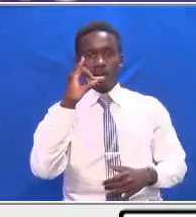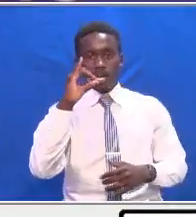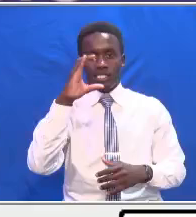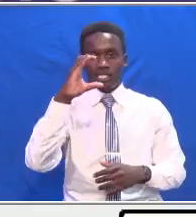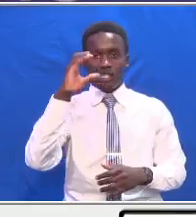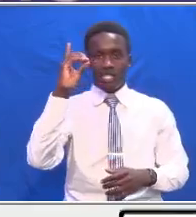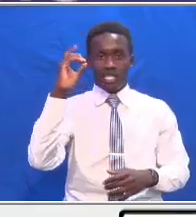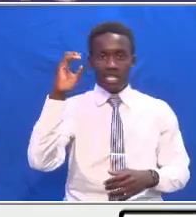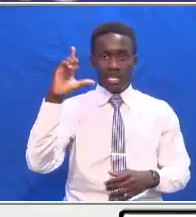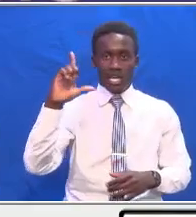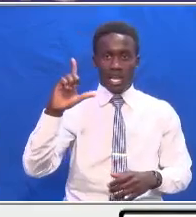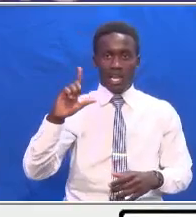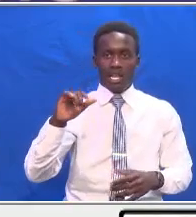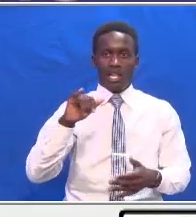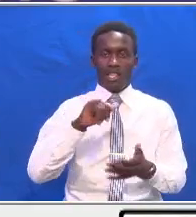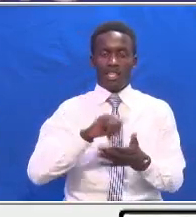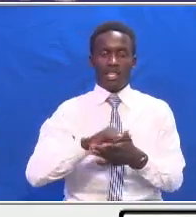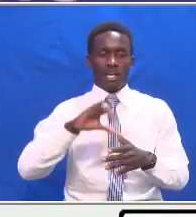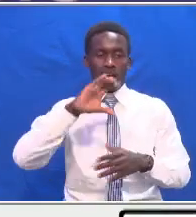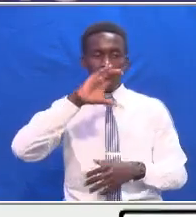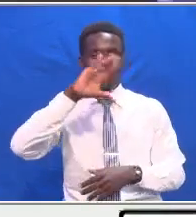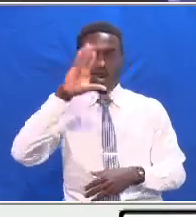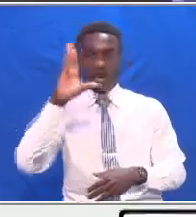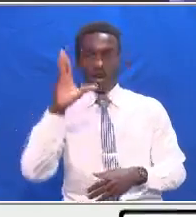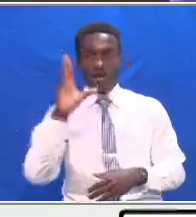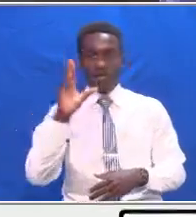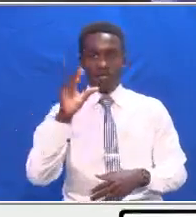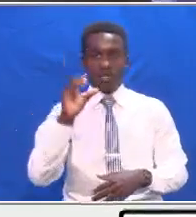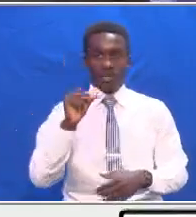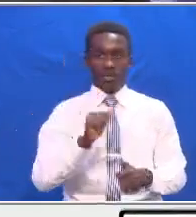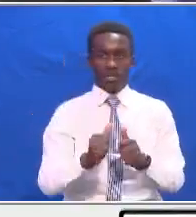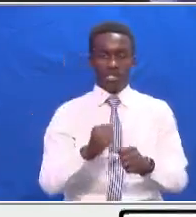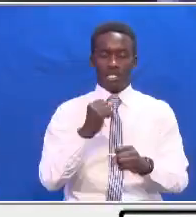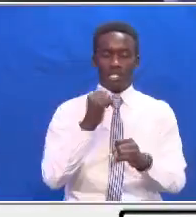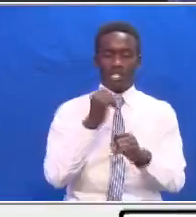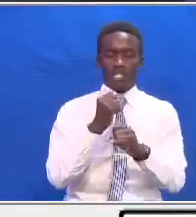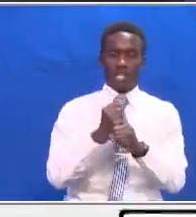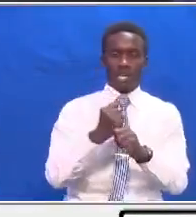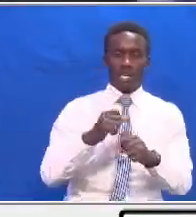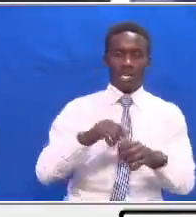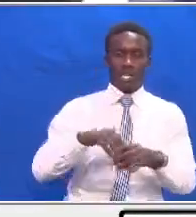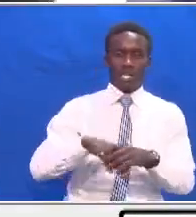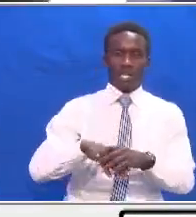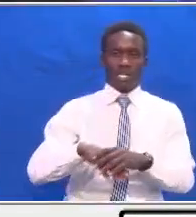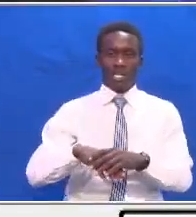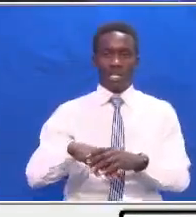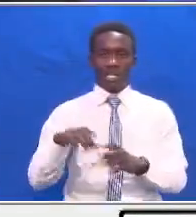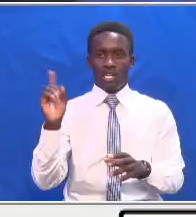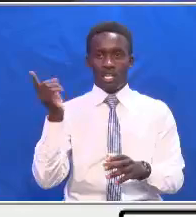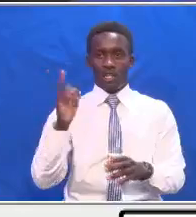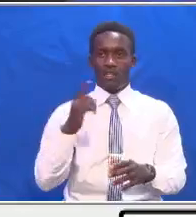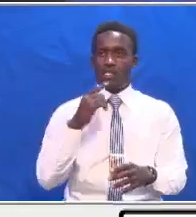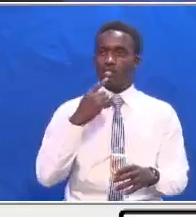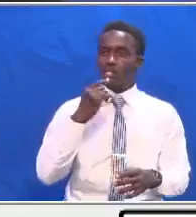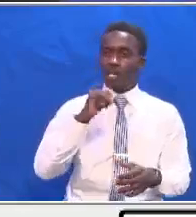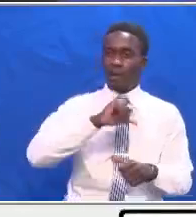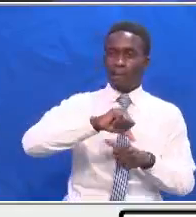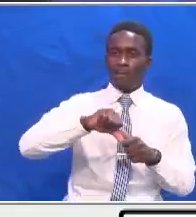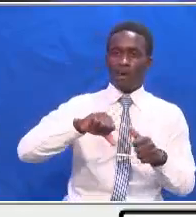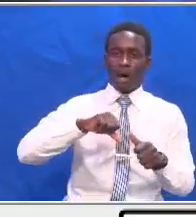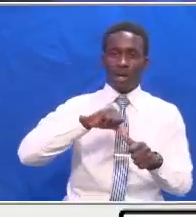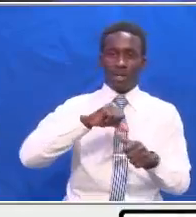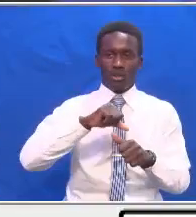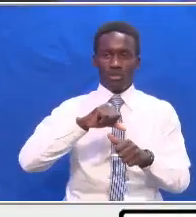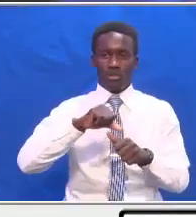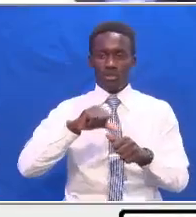kwamba Afrika ambayo ilifanyika jijini Nairobi, msemaji wa serikali Isaac Mwaura alisisitiza umuhimu wa umahiri